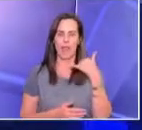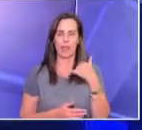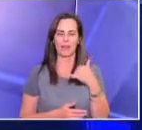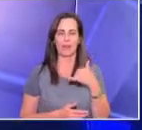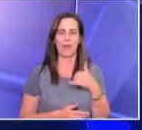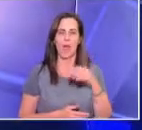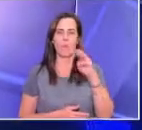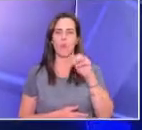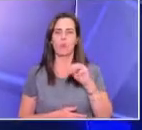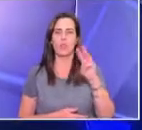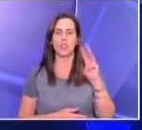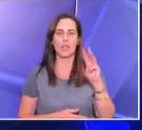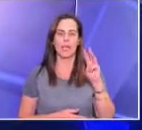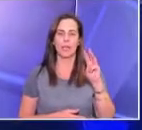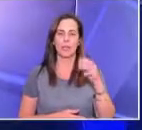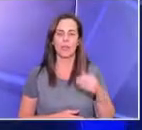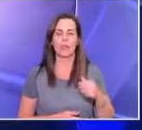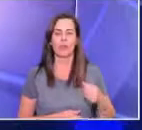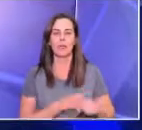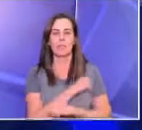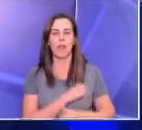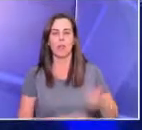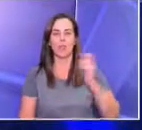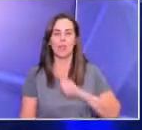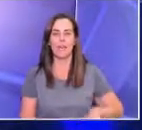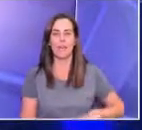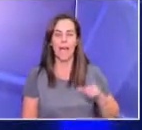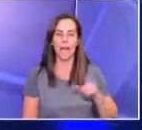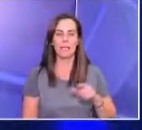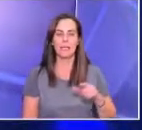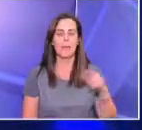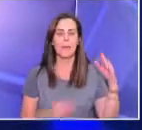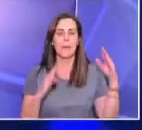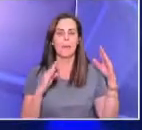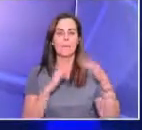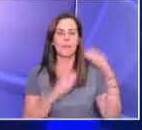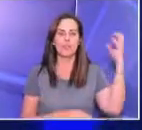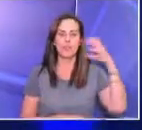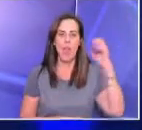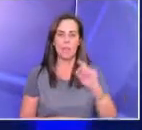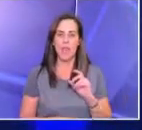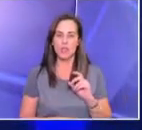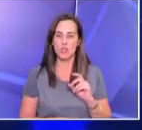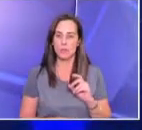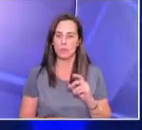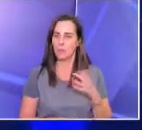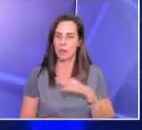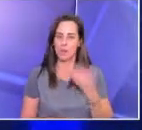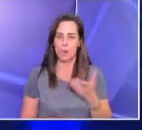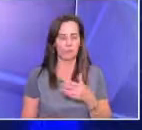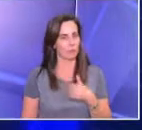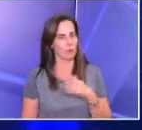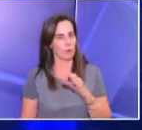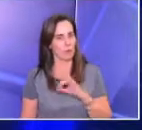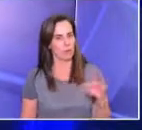משה שטרית, סגן ראש עיריית בית שמש, מטעם הליכוד. משה, ערב טוב, מה שלומך? ערב טוב, שלומי